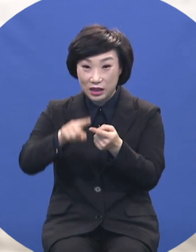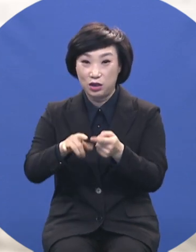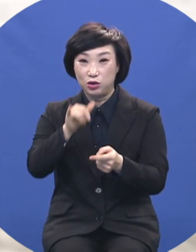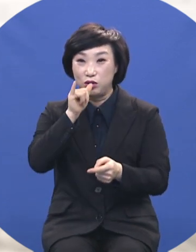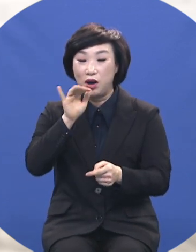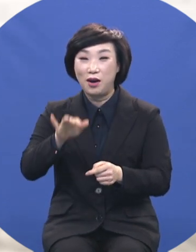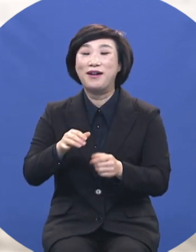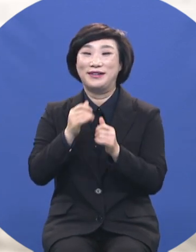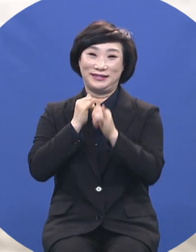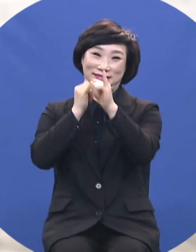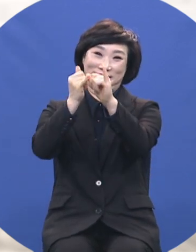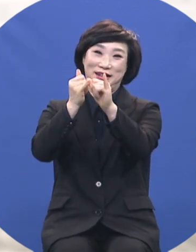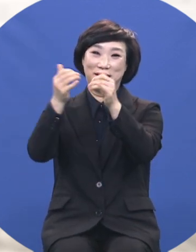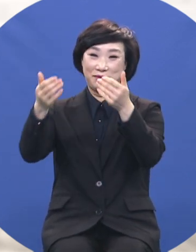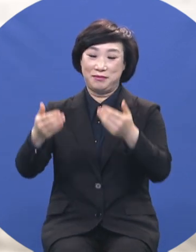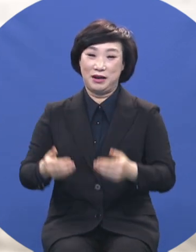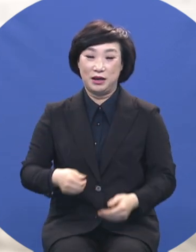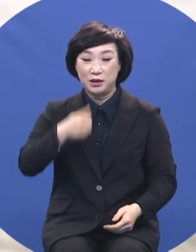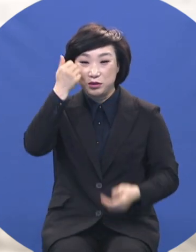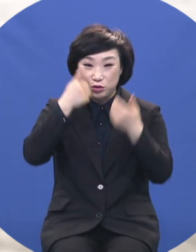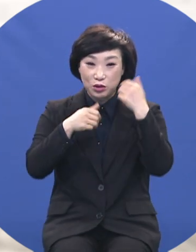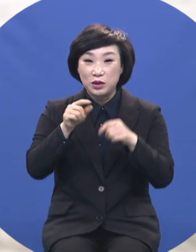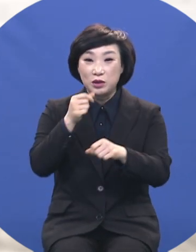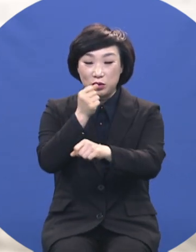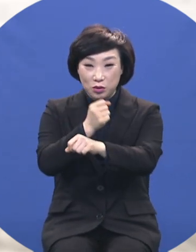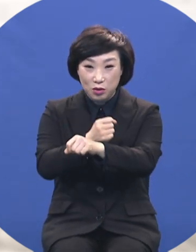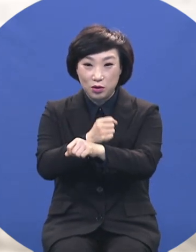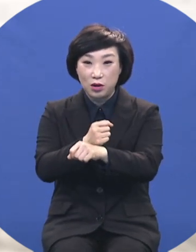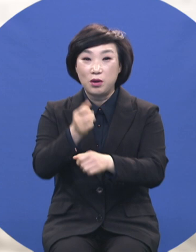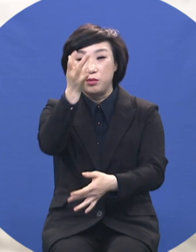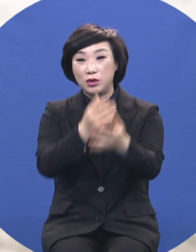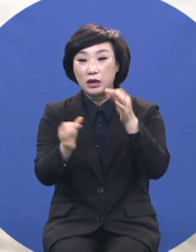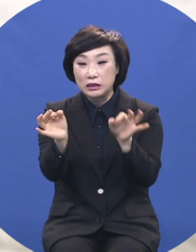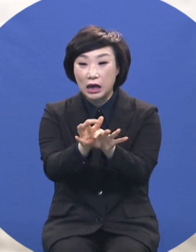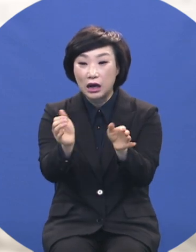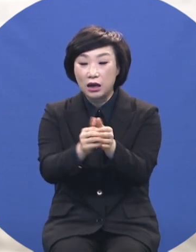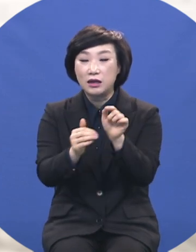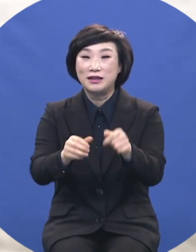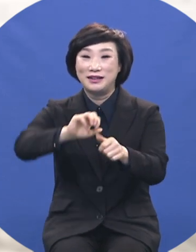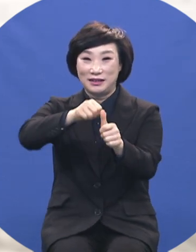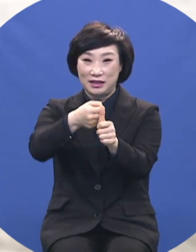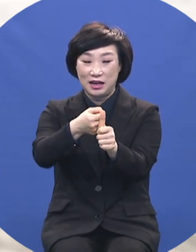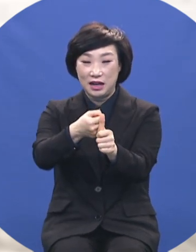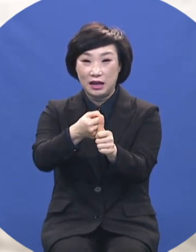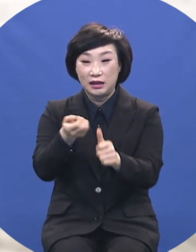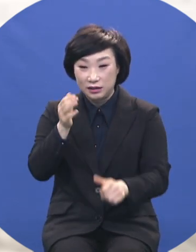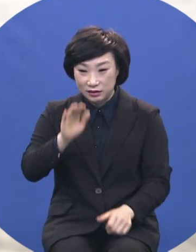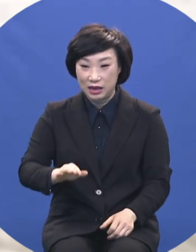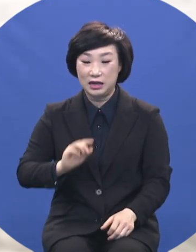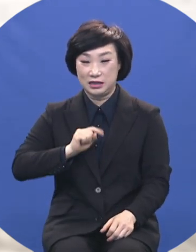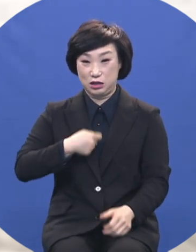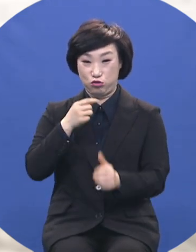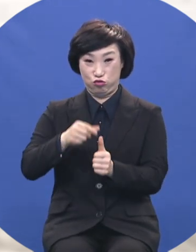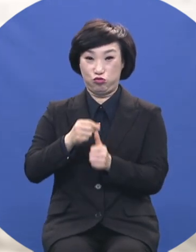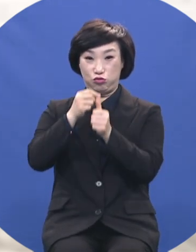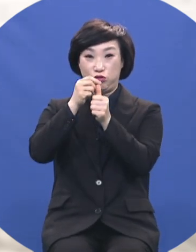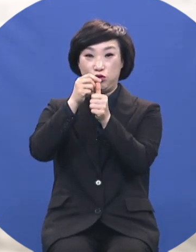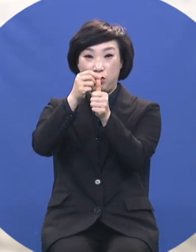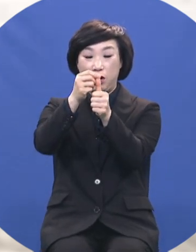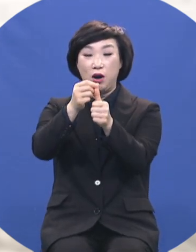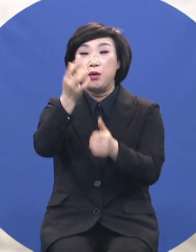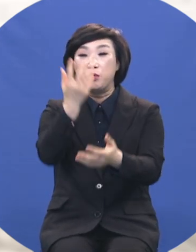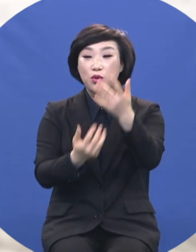있으면 상을 받고 누구든지 공력이 불타면 해를 받으리니 그러나 자기는 구원을 얻되